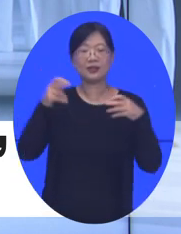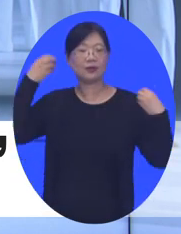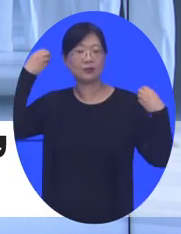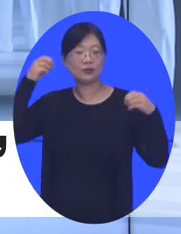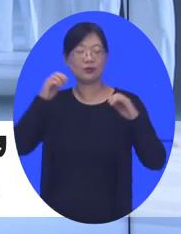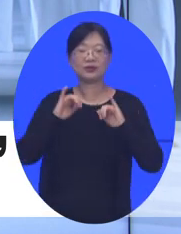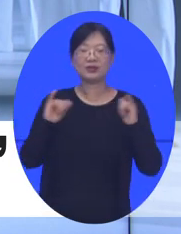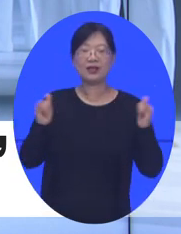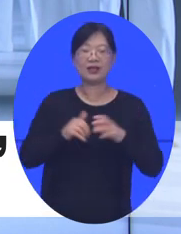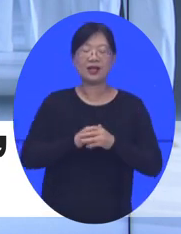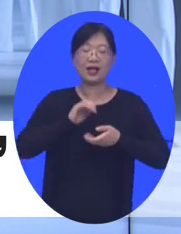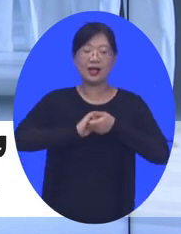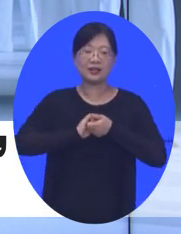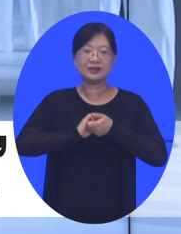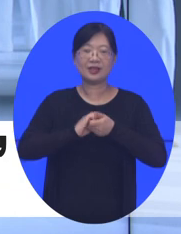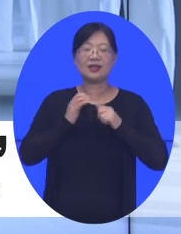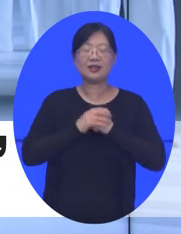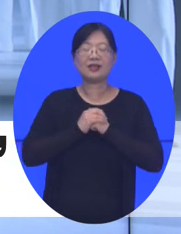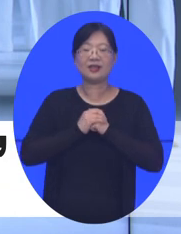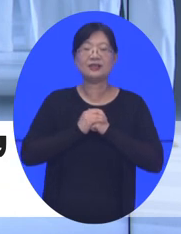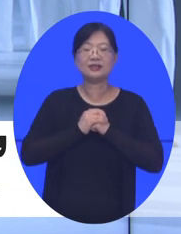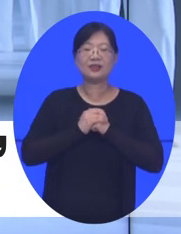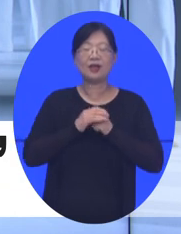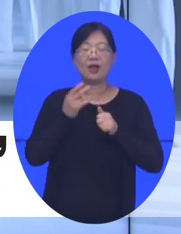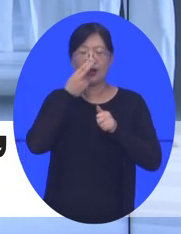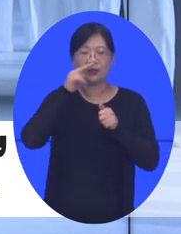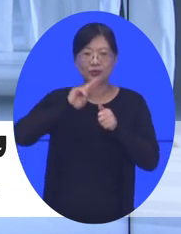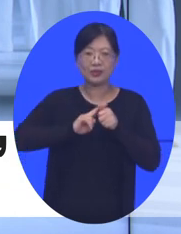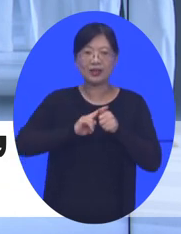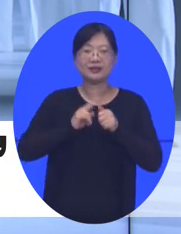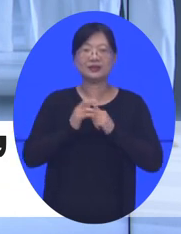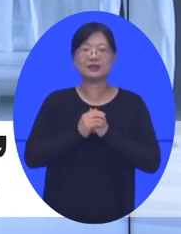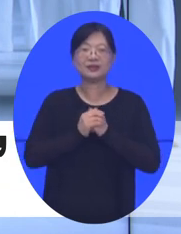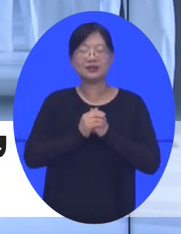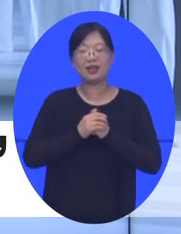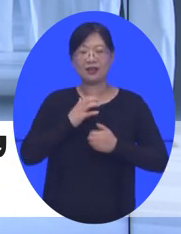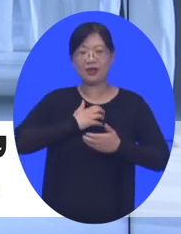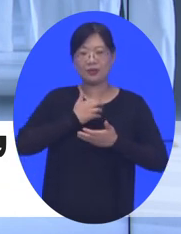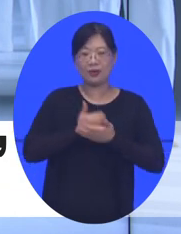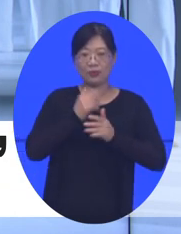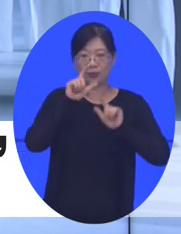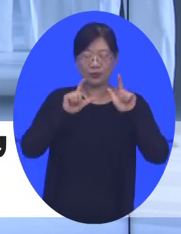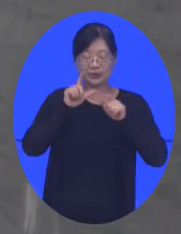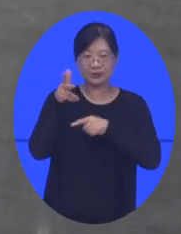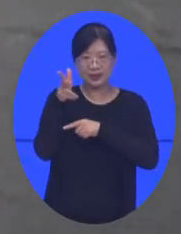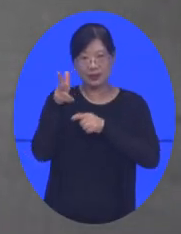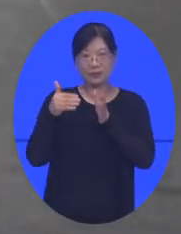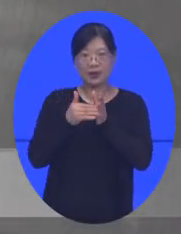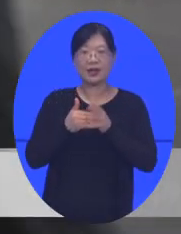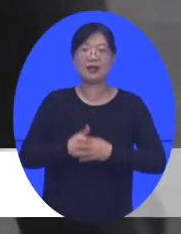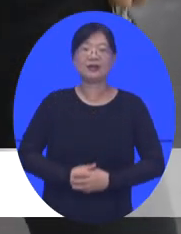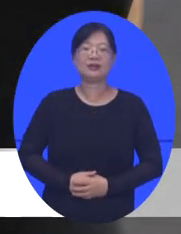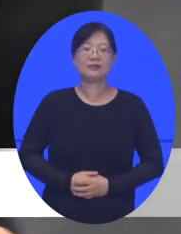무용수들인데요. 한계를 극복하는 이들의 가슴 벅찬 몸짓을 이슬비 기자가 담아왔습니다.